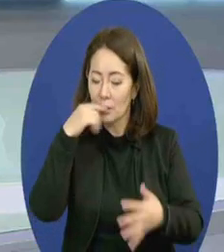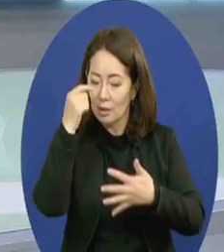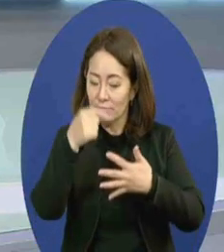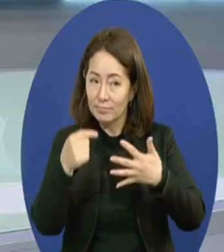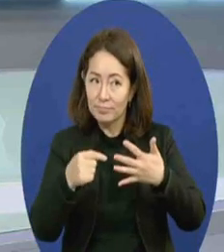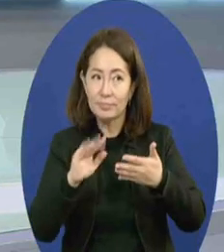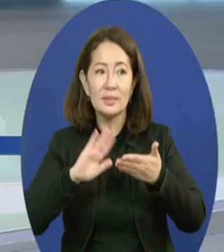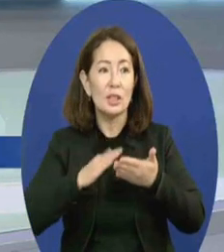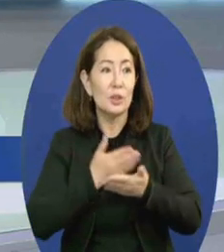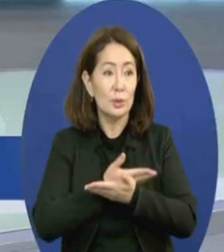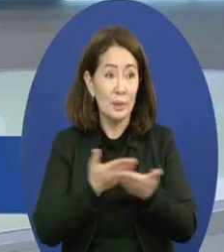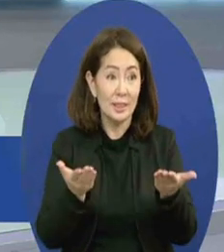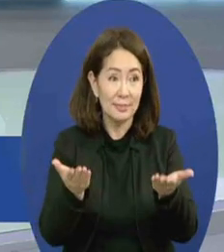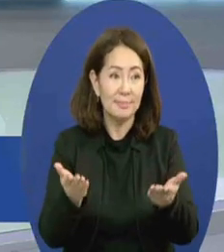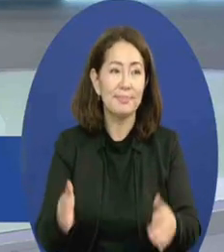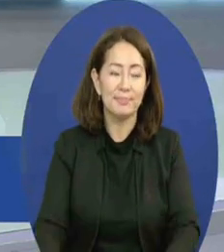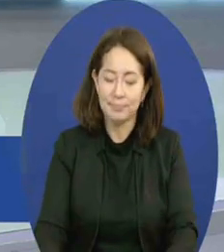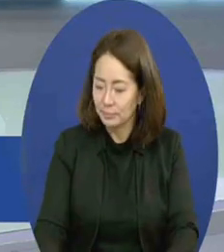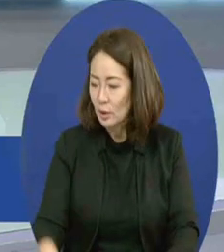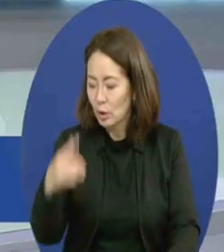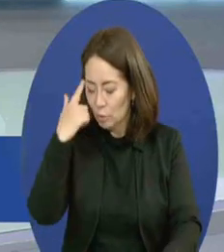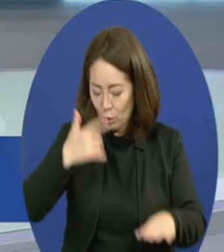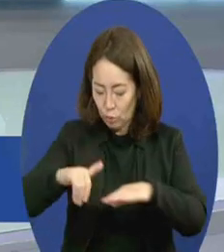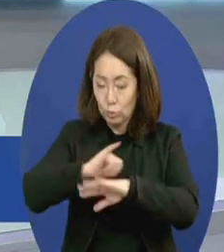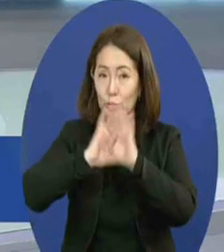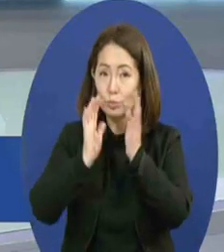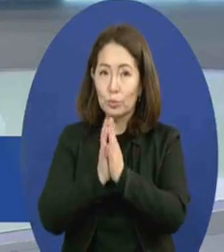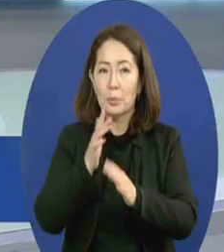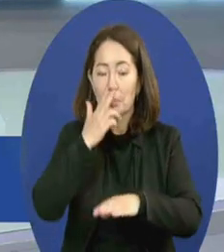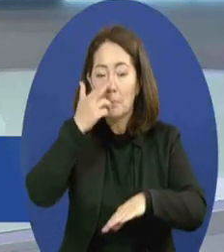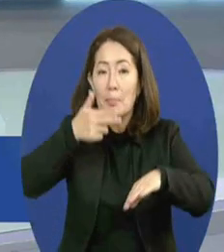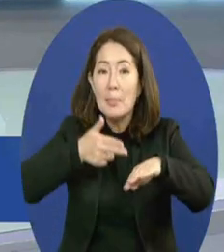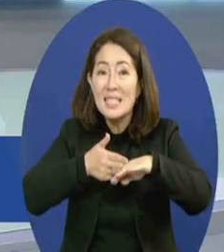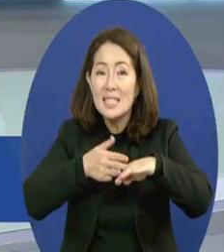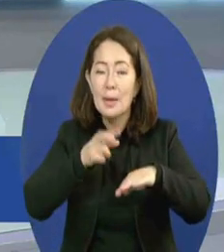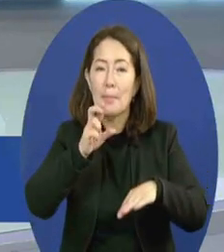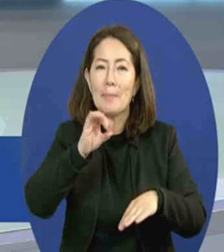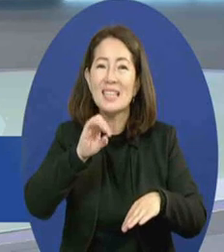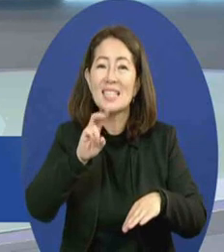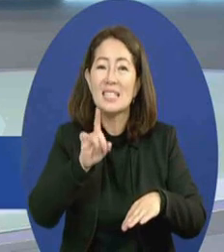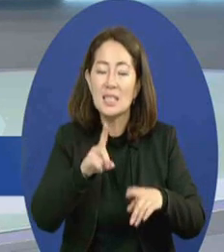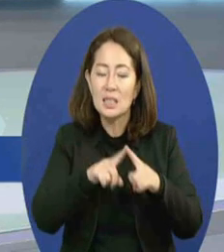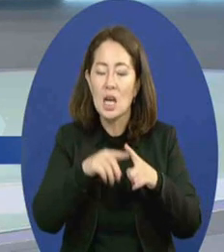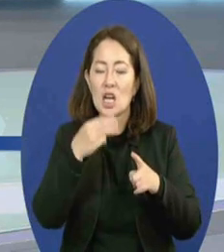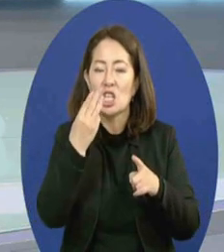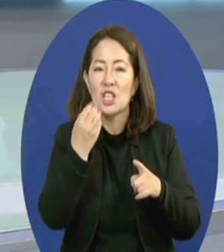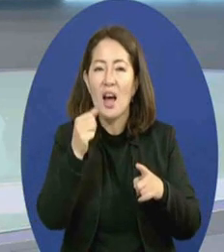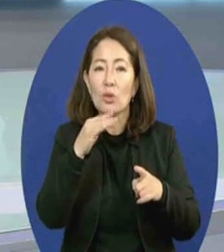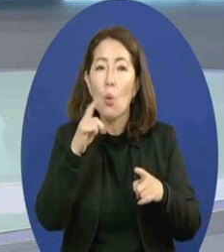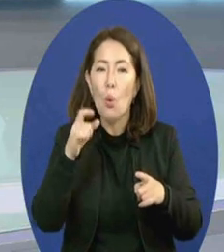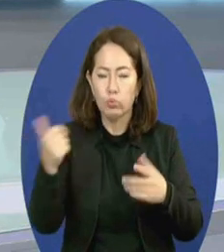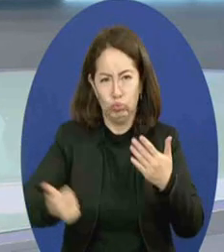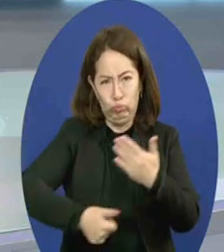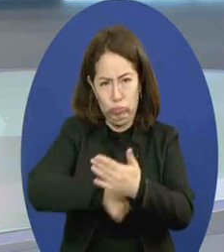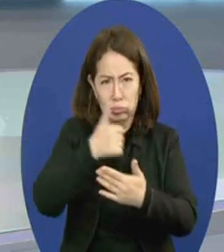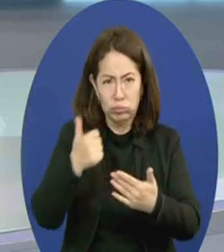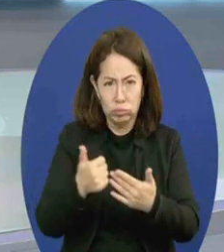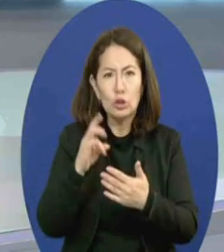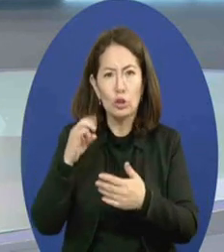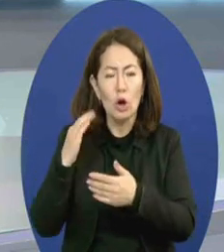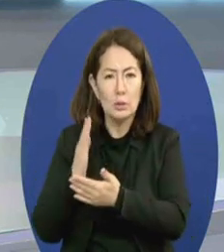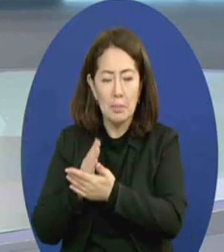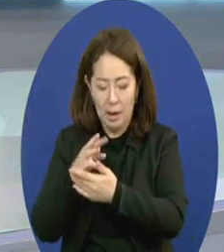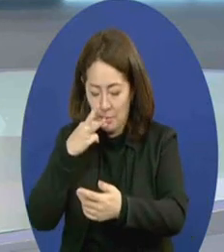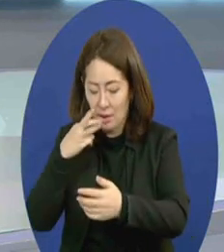Улс мөдөний дэлгэрэнгүй хүл аав нуу. Улсын хэмжээнд шатууны нөөц хангалттай хомсдол үүсээгүй гэж ашигт болтол газрын тосны газраас